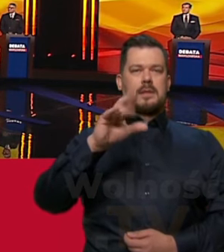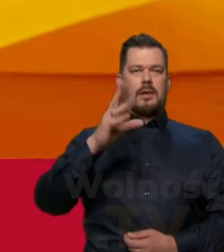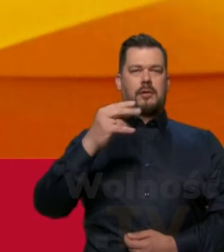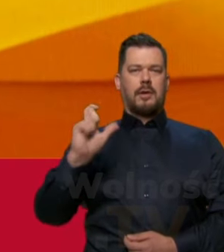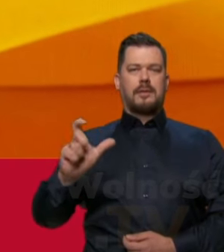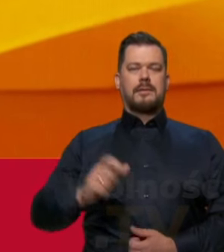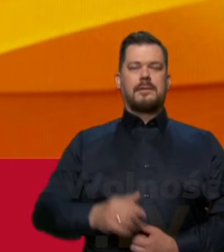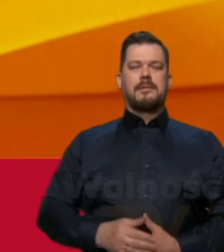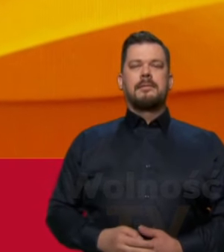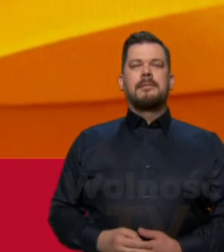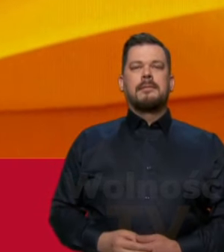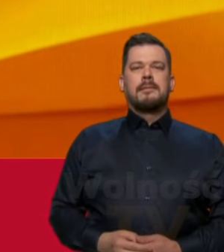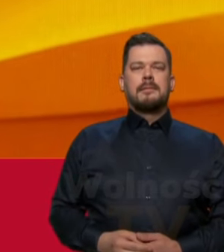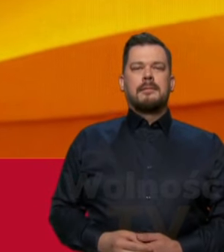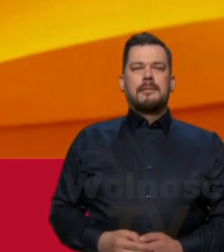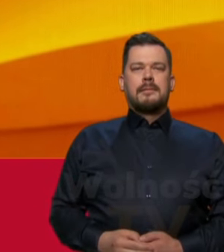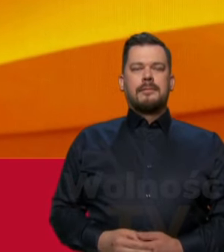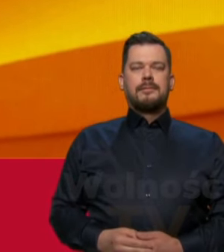Starosielec?